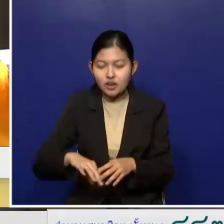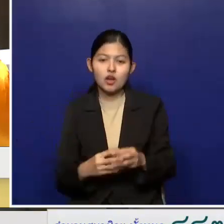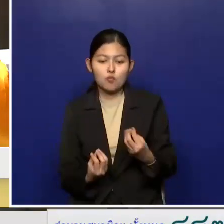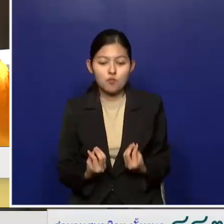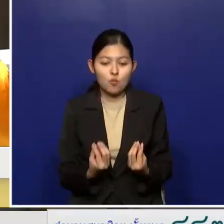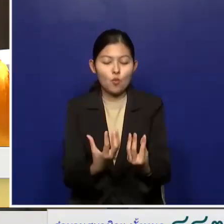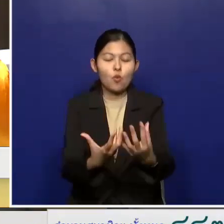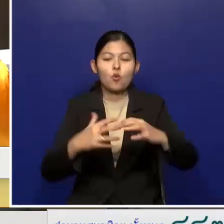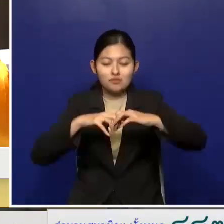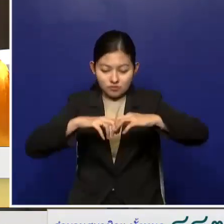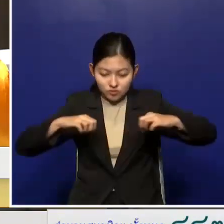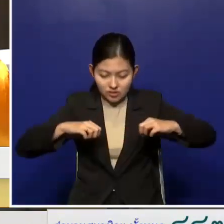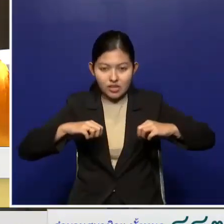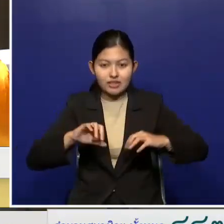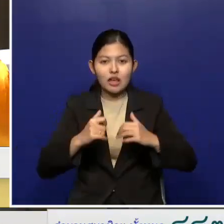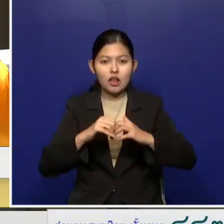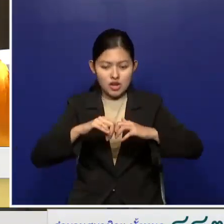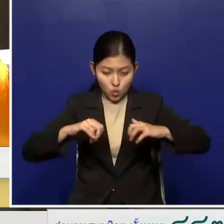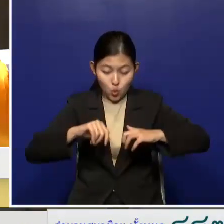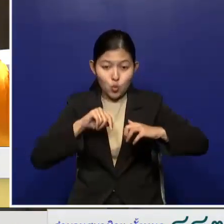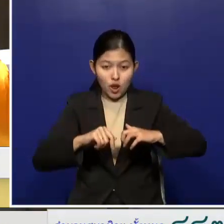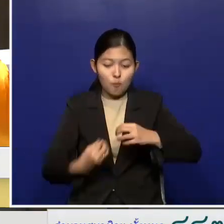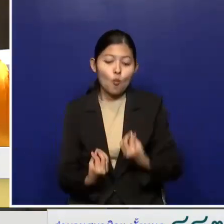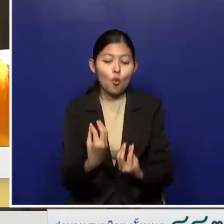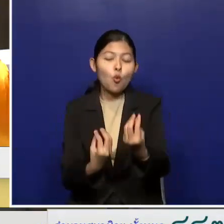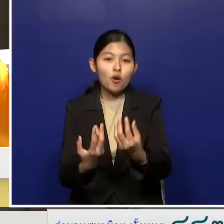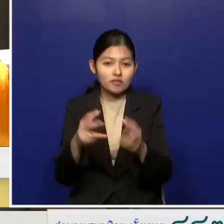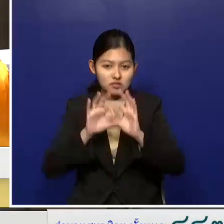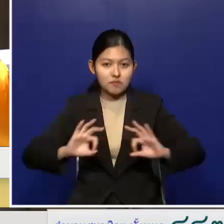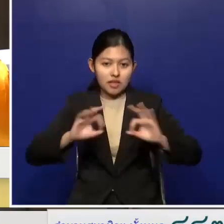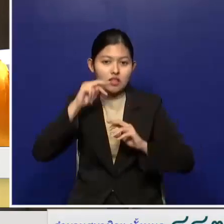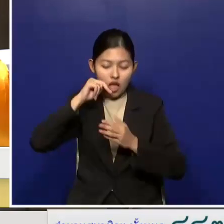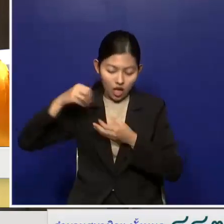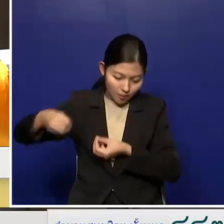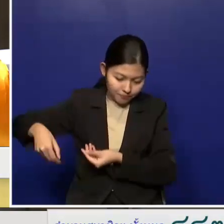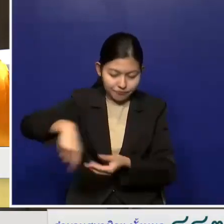เรียนเนี่ยก็เป็นพืชที่ต้องใช้น้ำเป็นจำนวนมากกว่าดังนั้นนะคะ